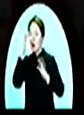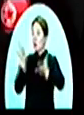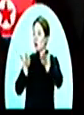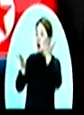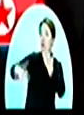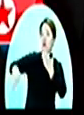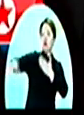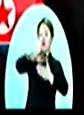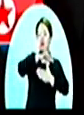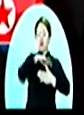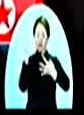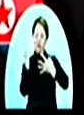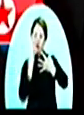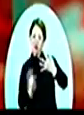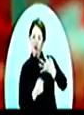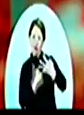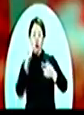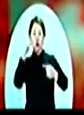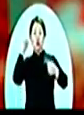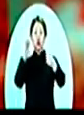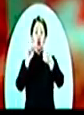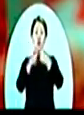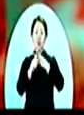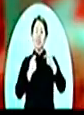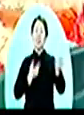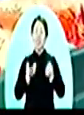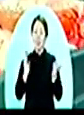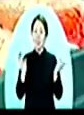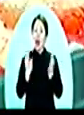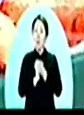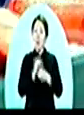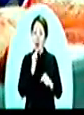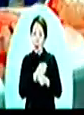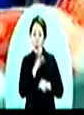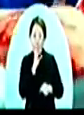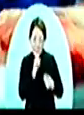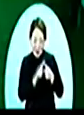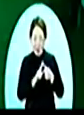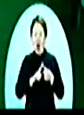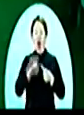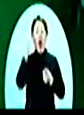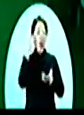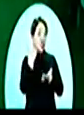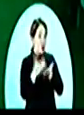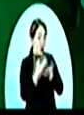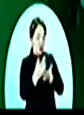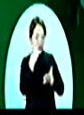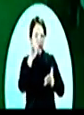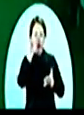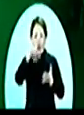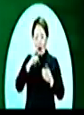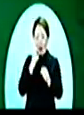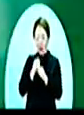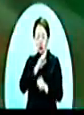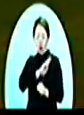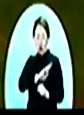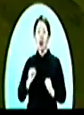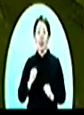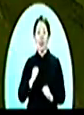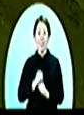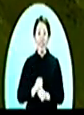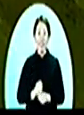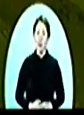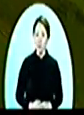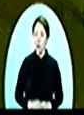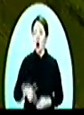төрөлжүүлэх, зорилттой зах зээлд хамтарч ажиллах, экспортын нэг цонхны бодлогыг хэрэгжүүлэхээр зөрөн ажиллаж байна.